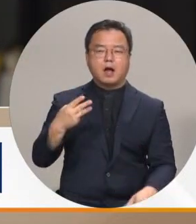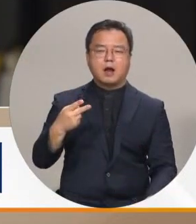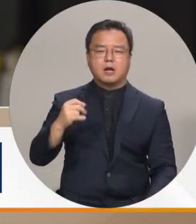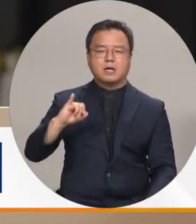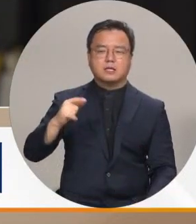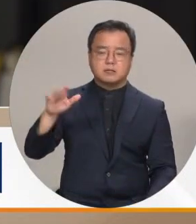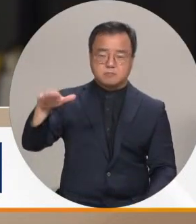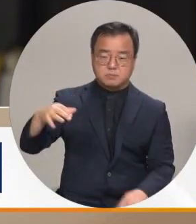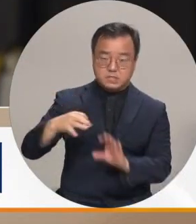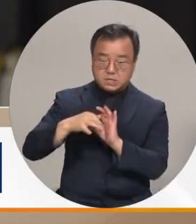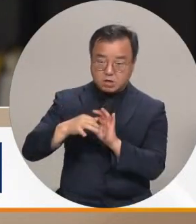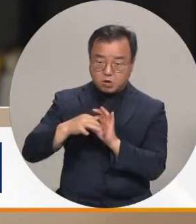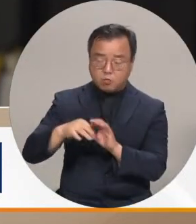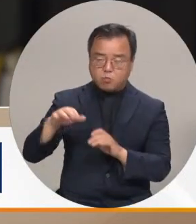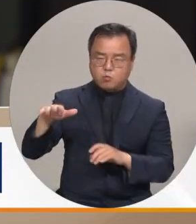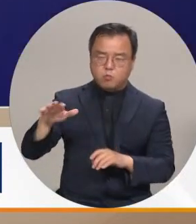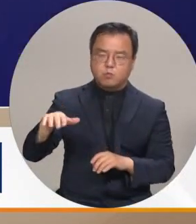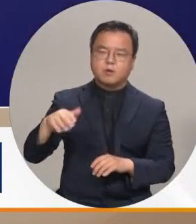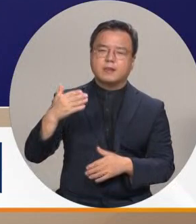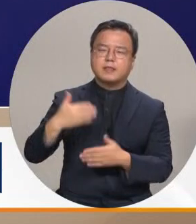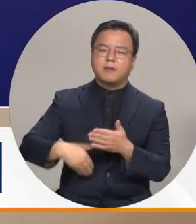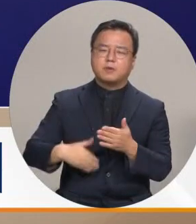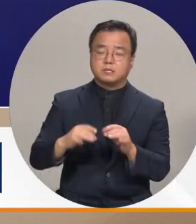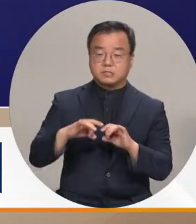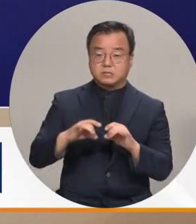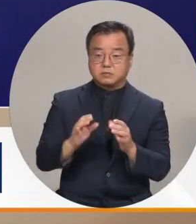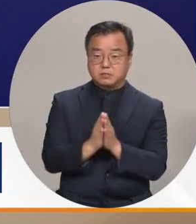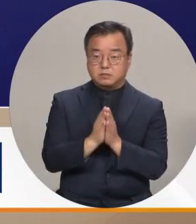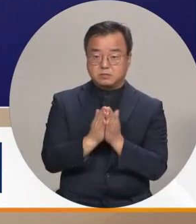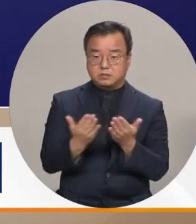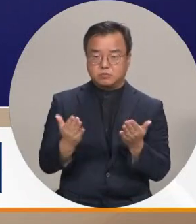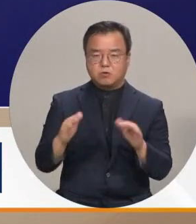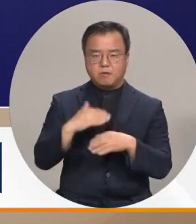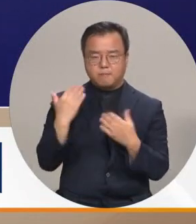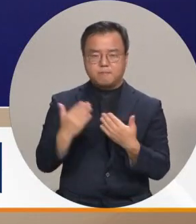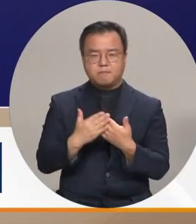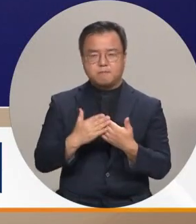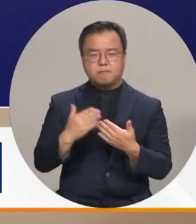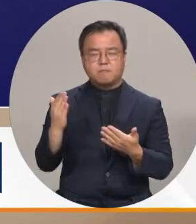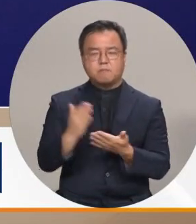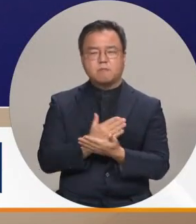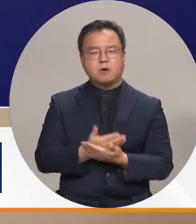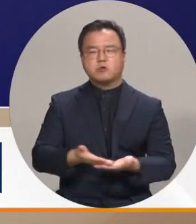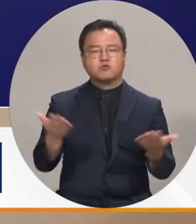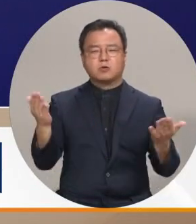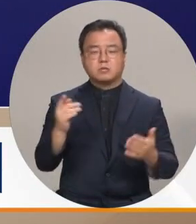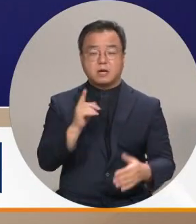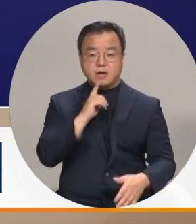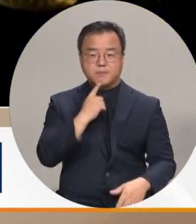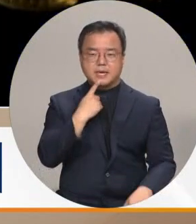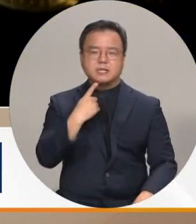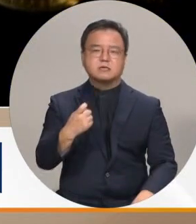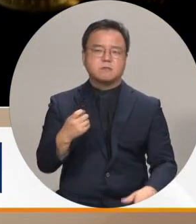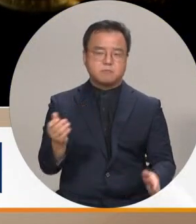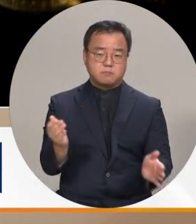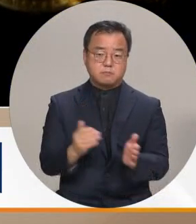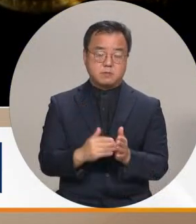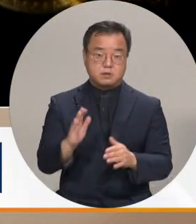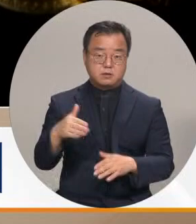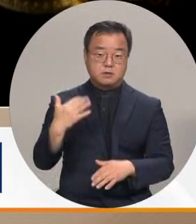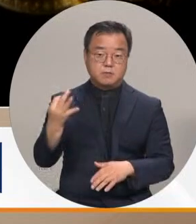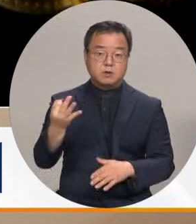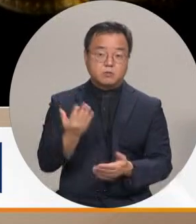접촉을 해서이 나머지 전자책도 전부 유포하겠다 이렇게 협박을 했습니다 그러면서 요구한